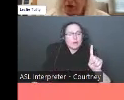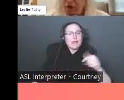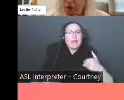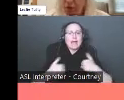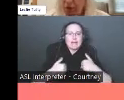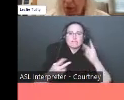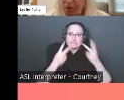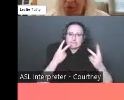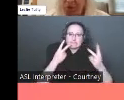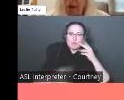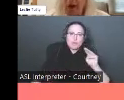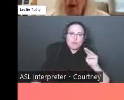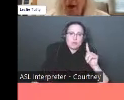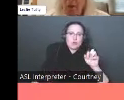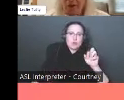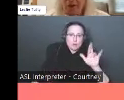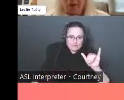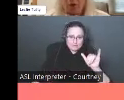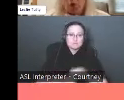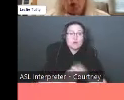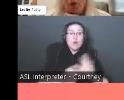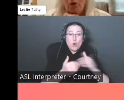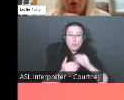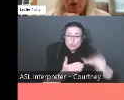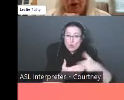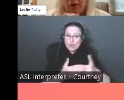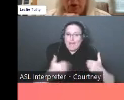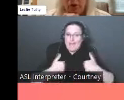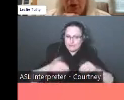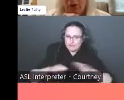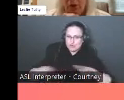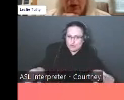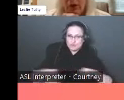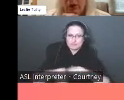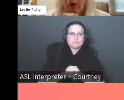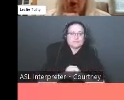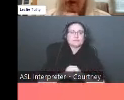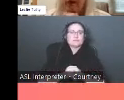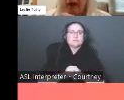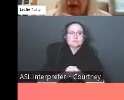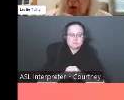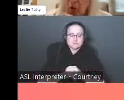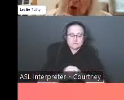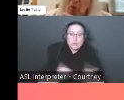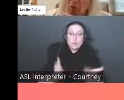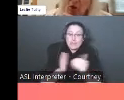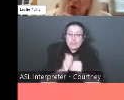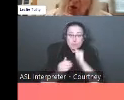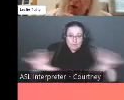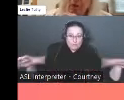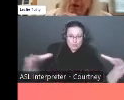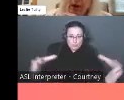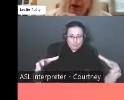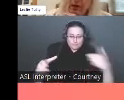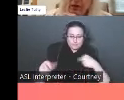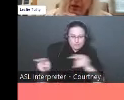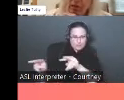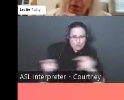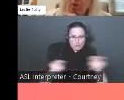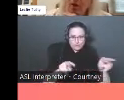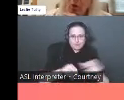raciales, 50% femmes autochtones, 43% blanches et 6% minorités visibles. La majorité avait des